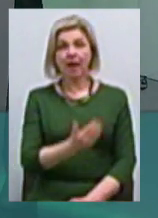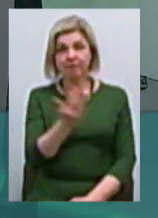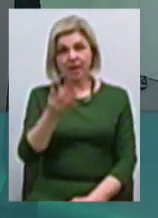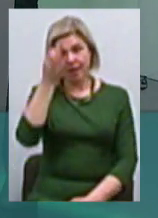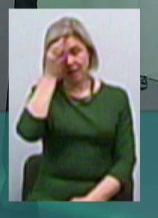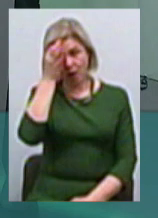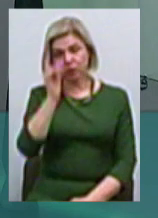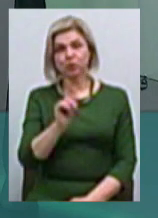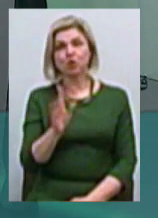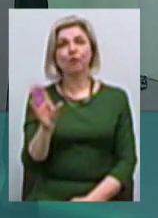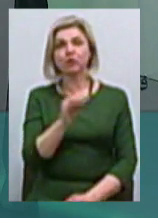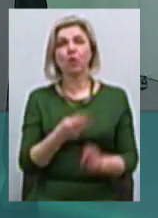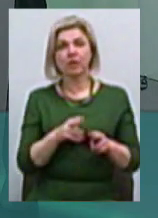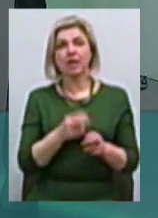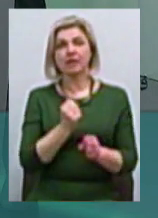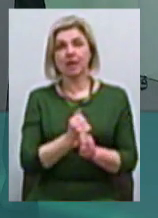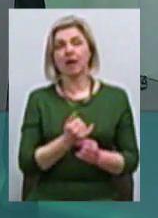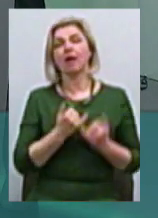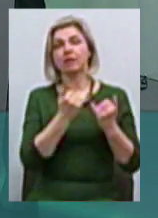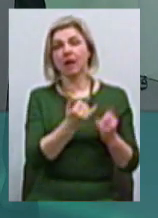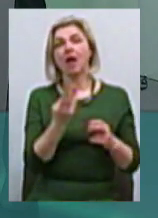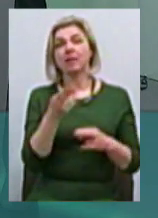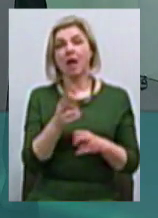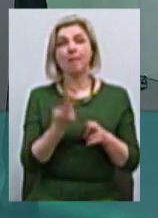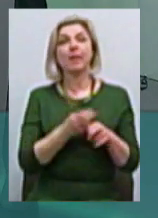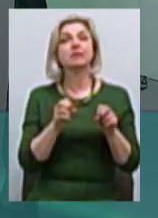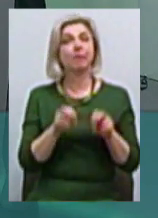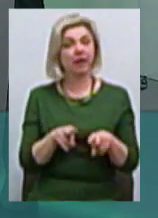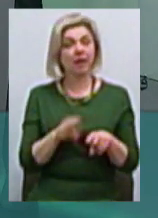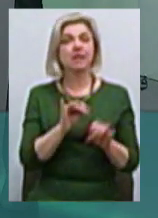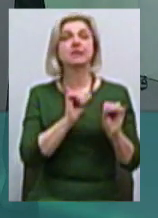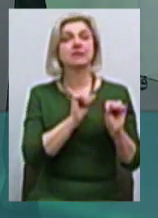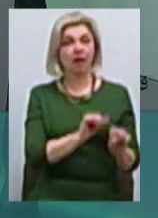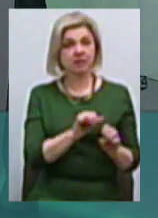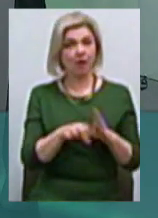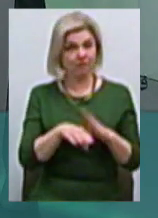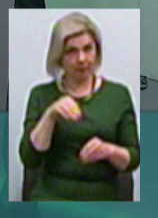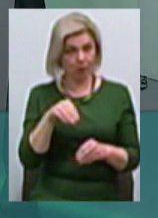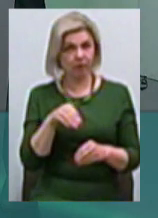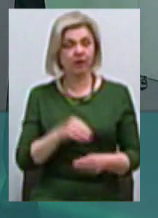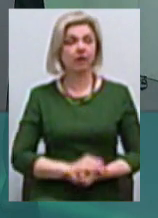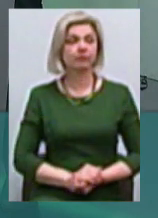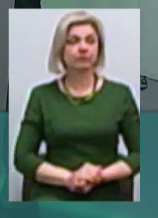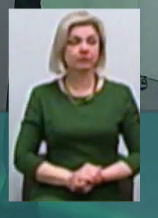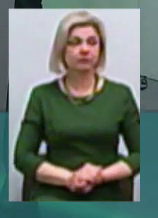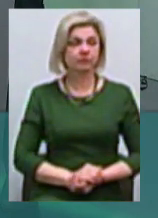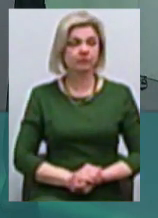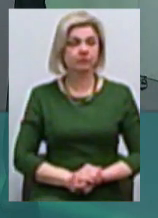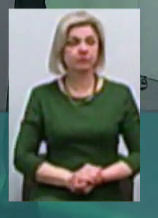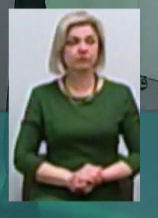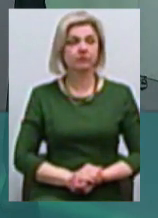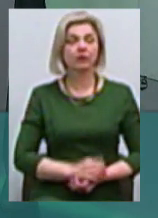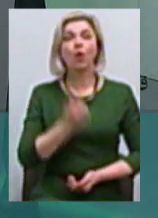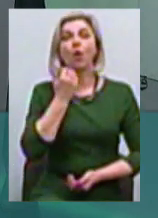робиться для безпеки і захисту вибору, результатів вибору. А коли йдеться